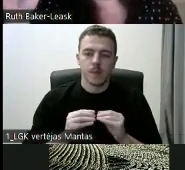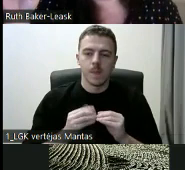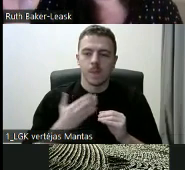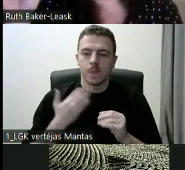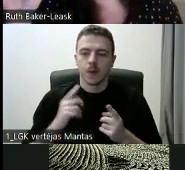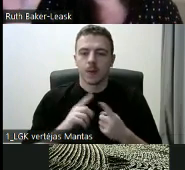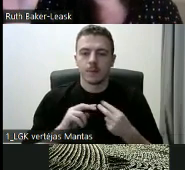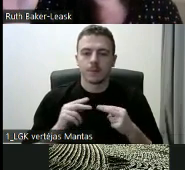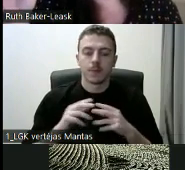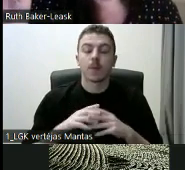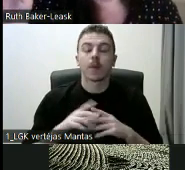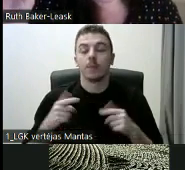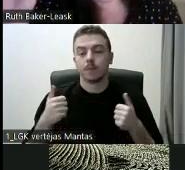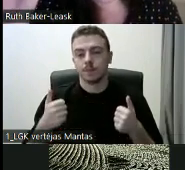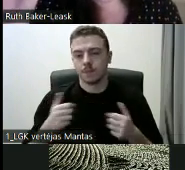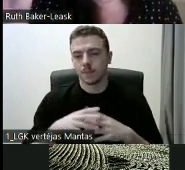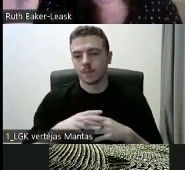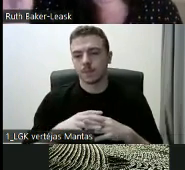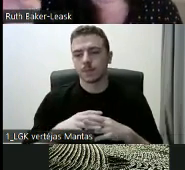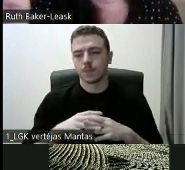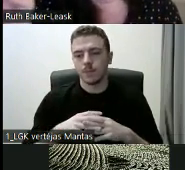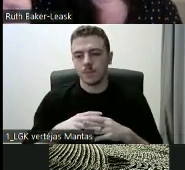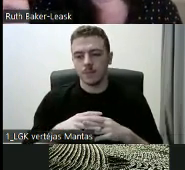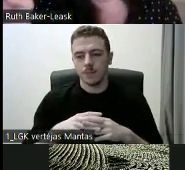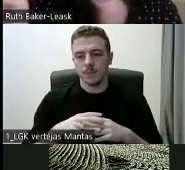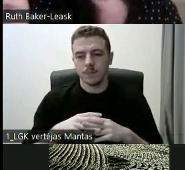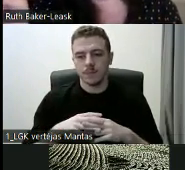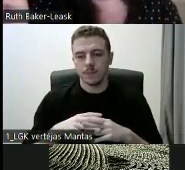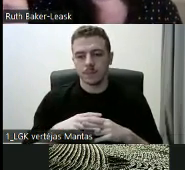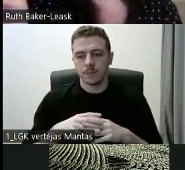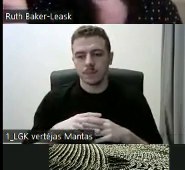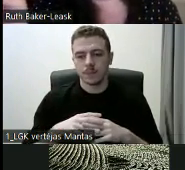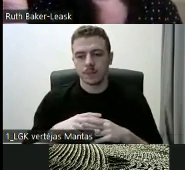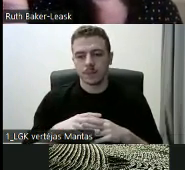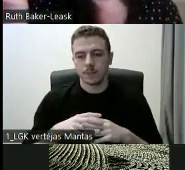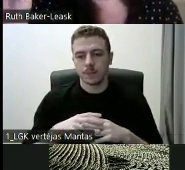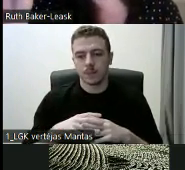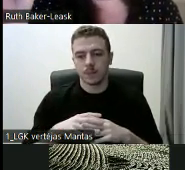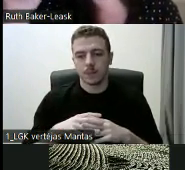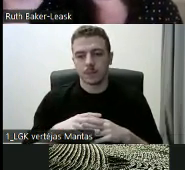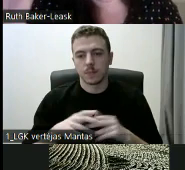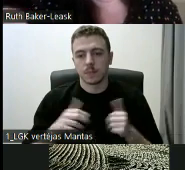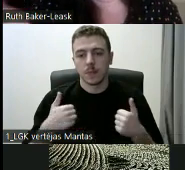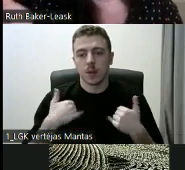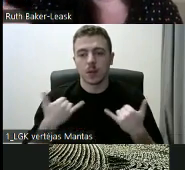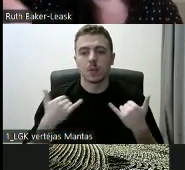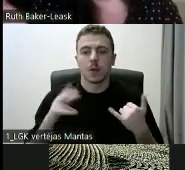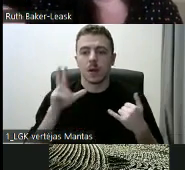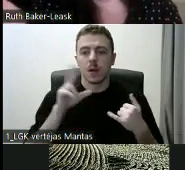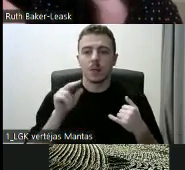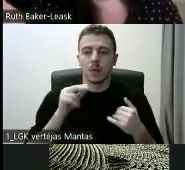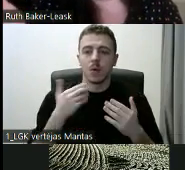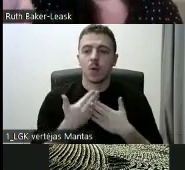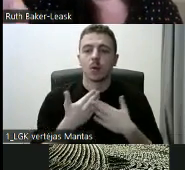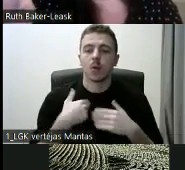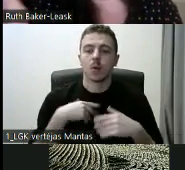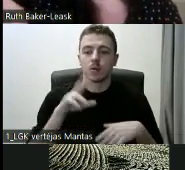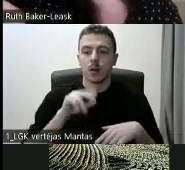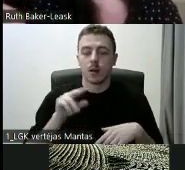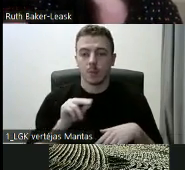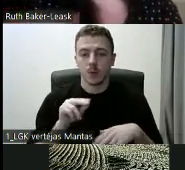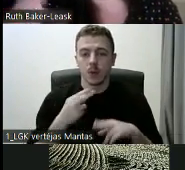Can I just check? Gerai. So lots of people didn't choose what. Ai. Gerai, aš dabar kalbėjau, o kodėl aš kalbėjau? Aš